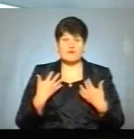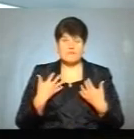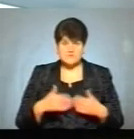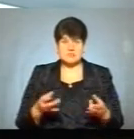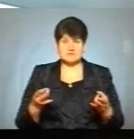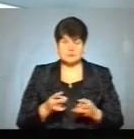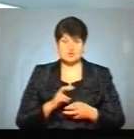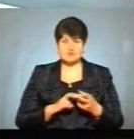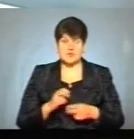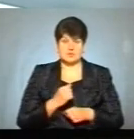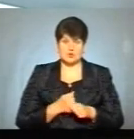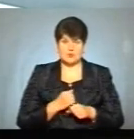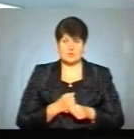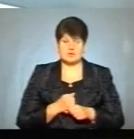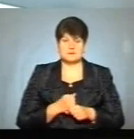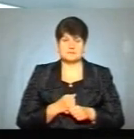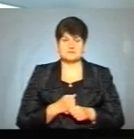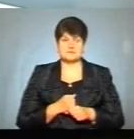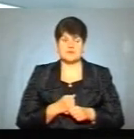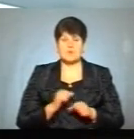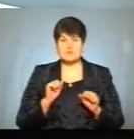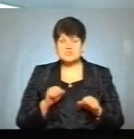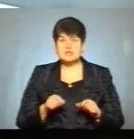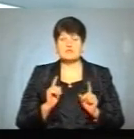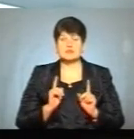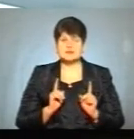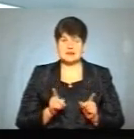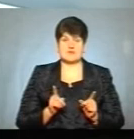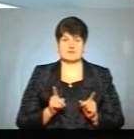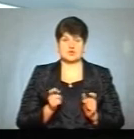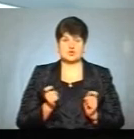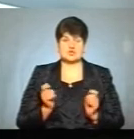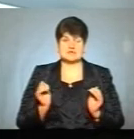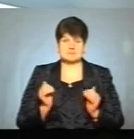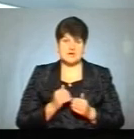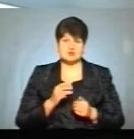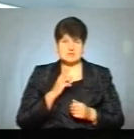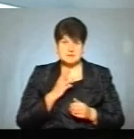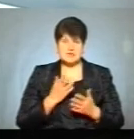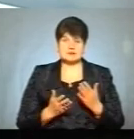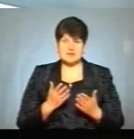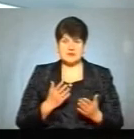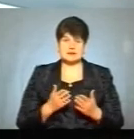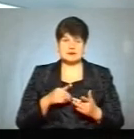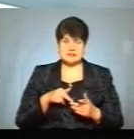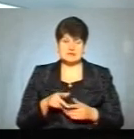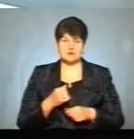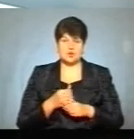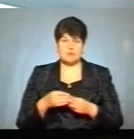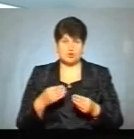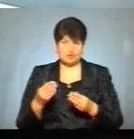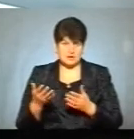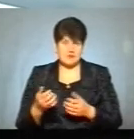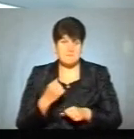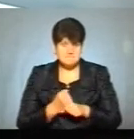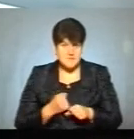шукати роботу, шукати приємні вакансії. Можливо, навіть трошки з меншою заробітною платою, але все ж таки йти до роботодавця і